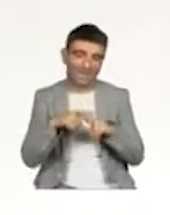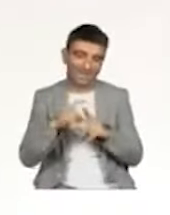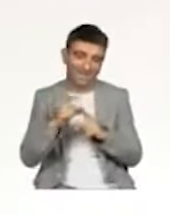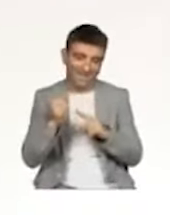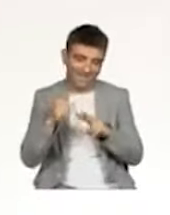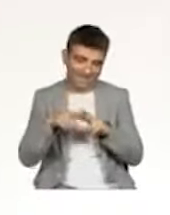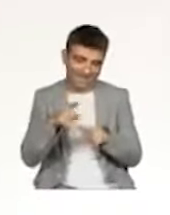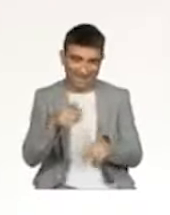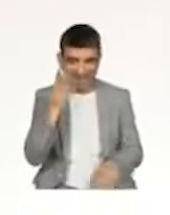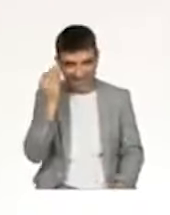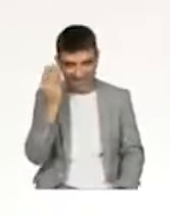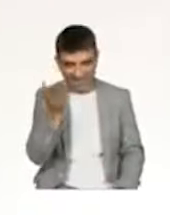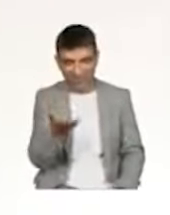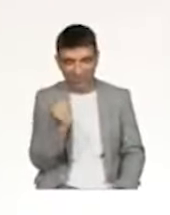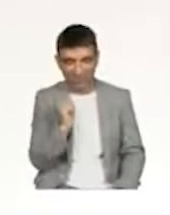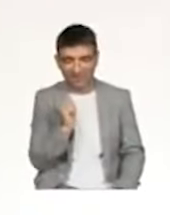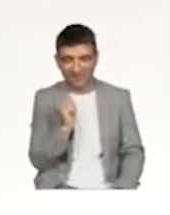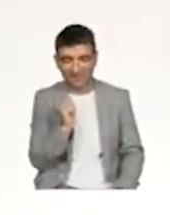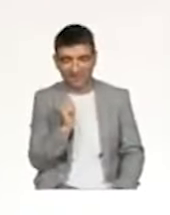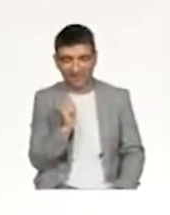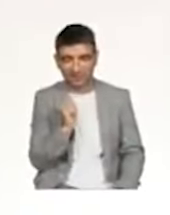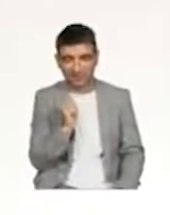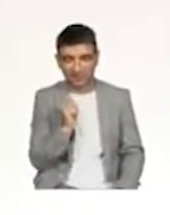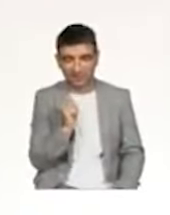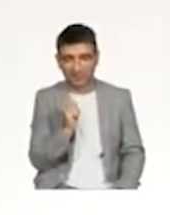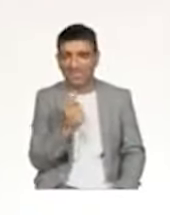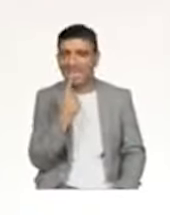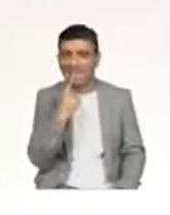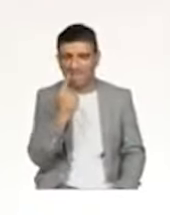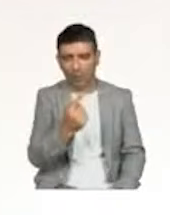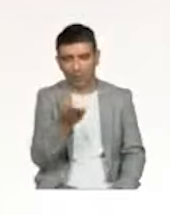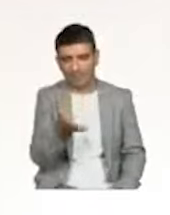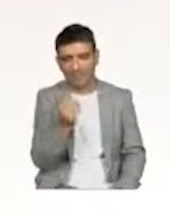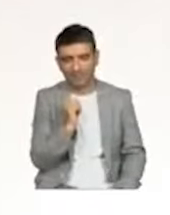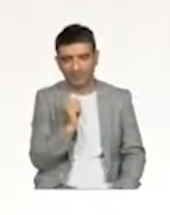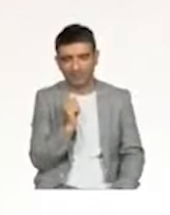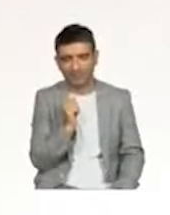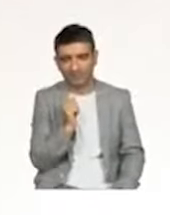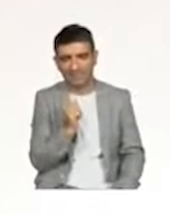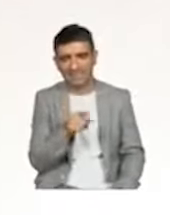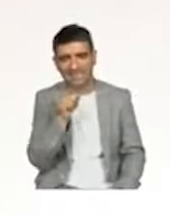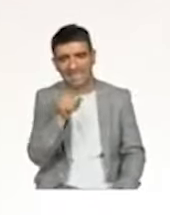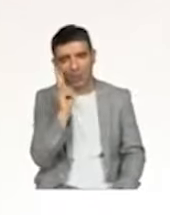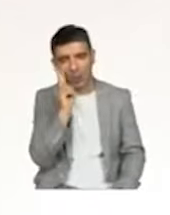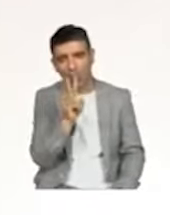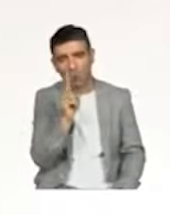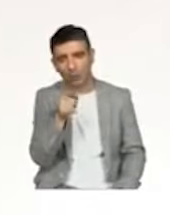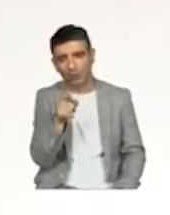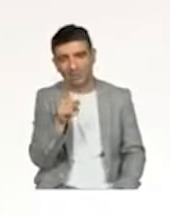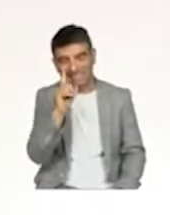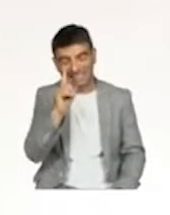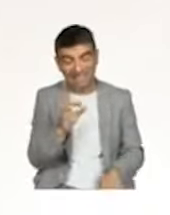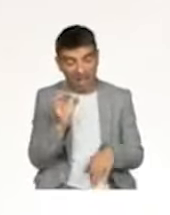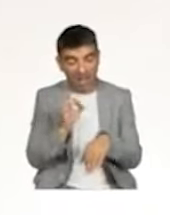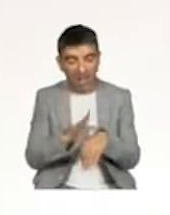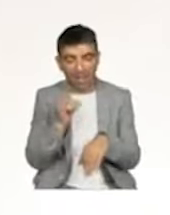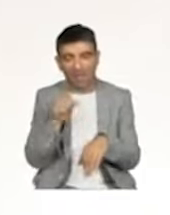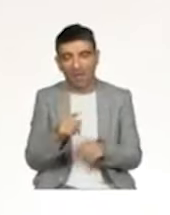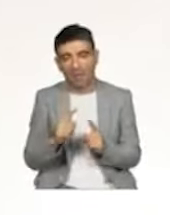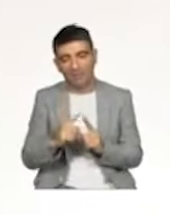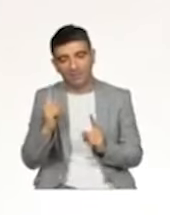anlayacak. Fadile diyor ki, seni gördüğüm İlk andan